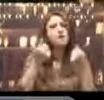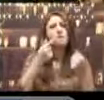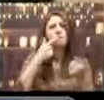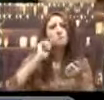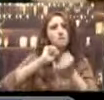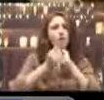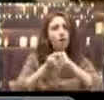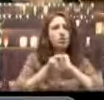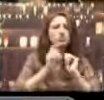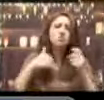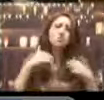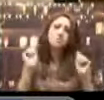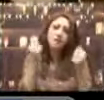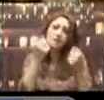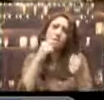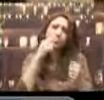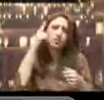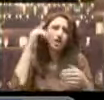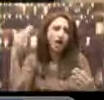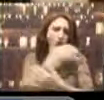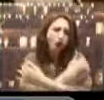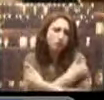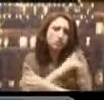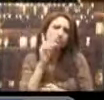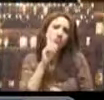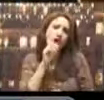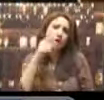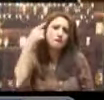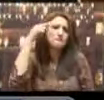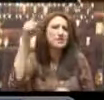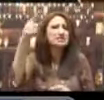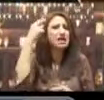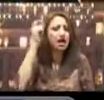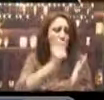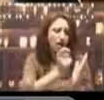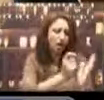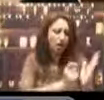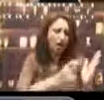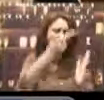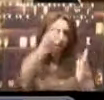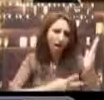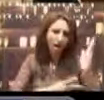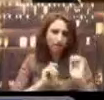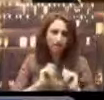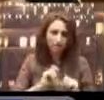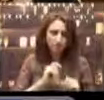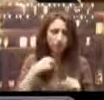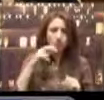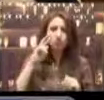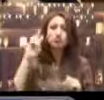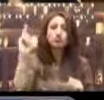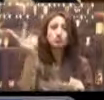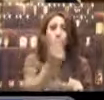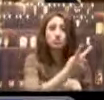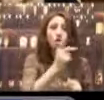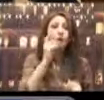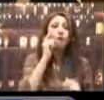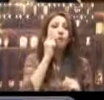ان يكون في قبلات ويكون في احضان ويكون في مشاهد كذا كذا. لكن ما شفناش ممثل يطلب ده الحقيقه، الا